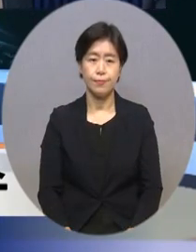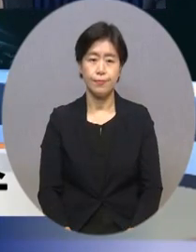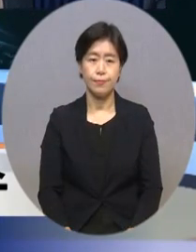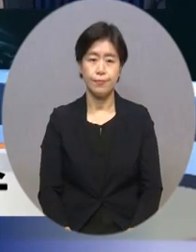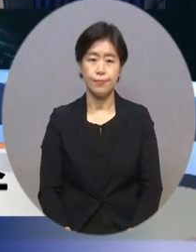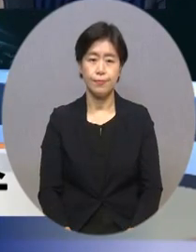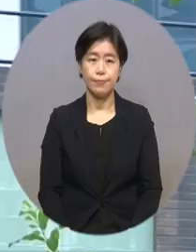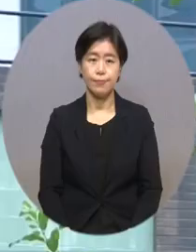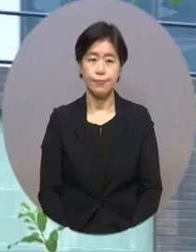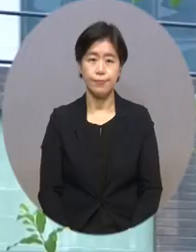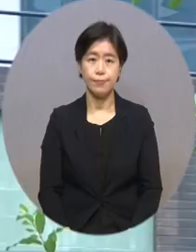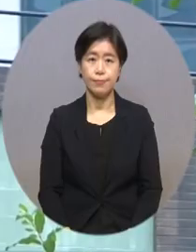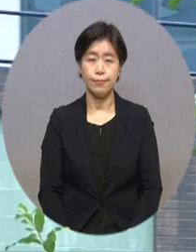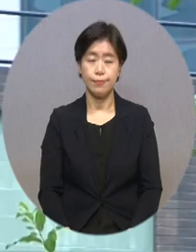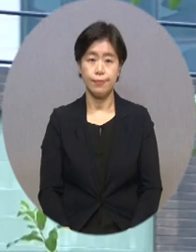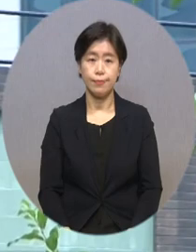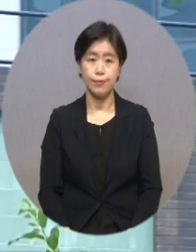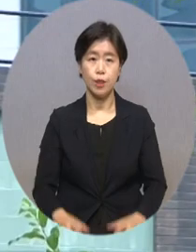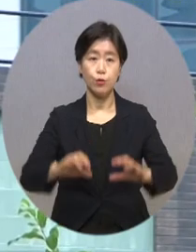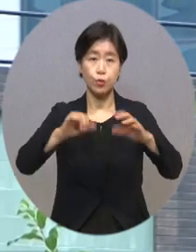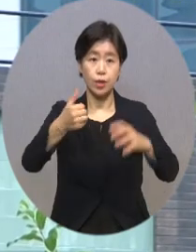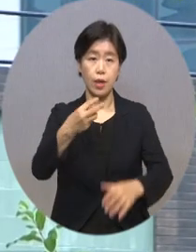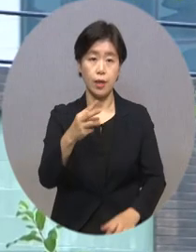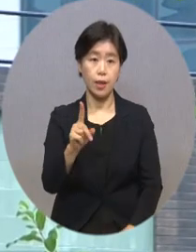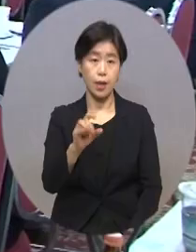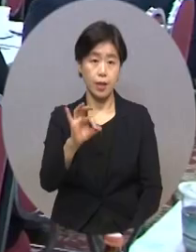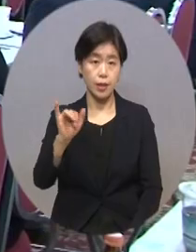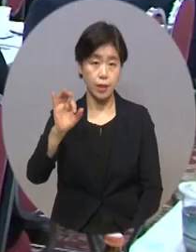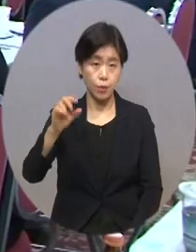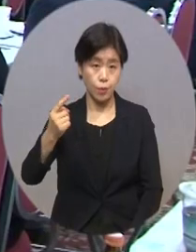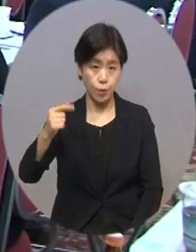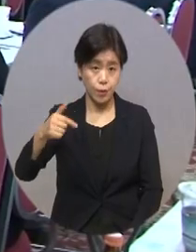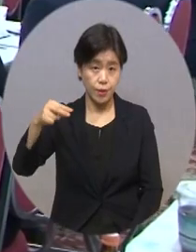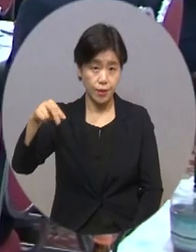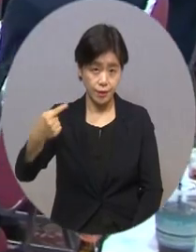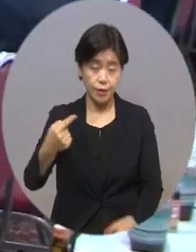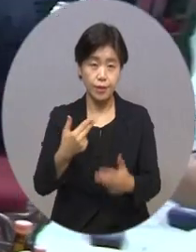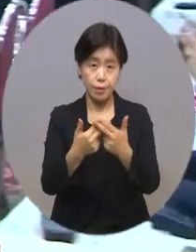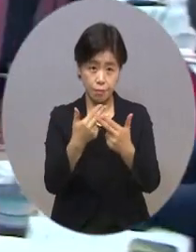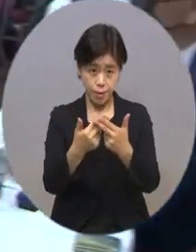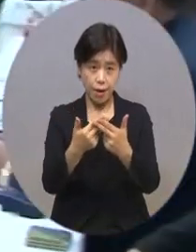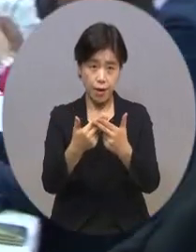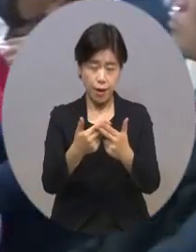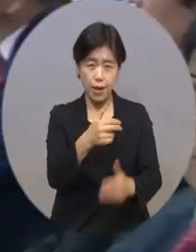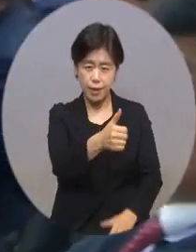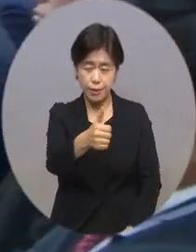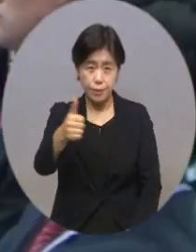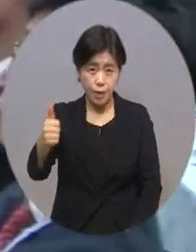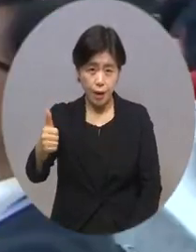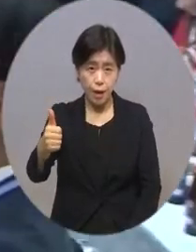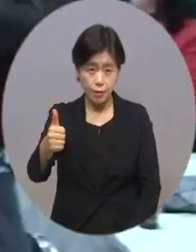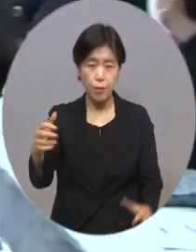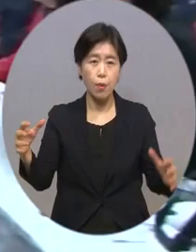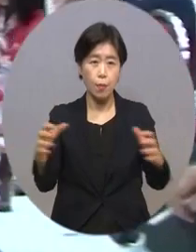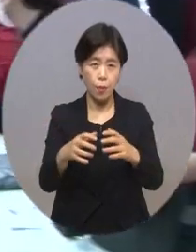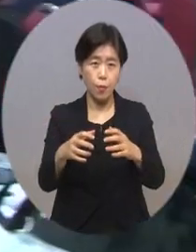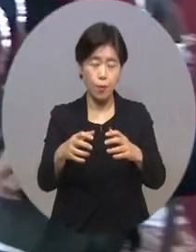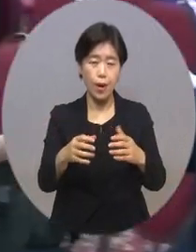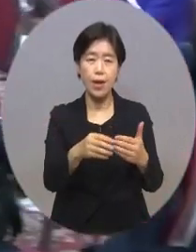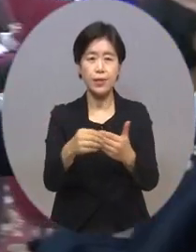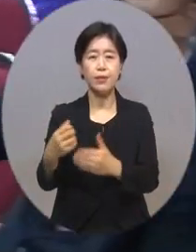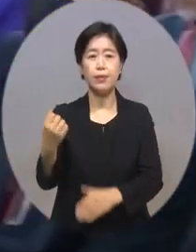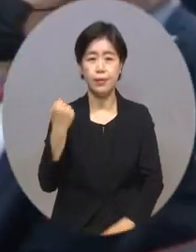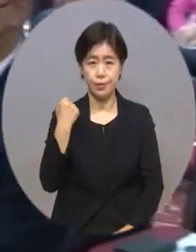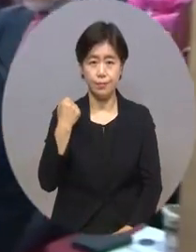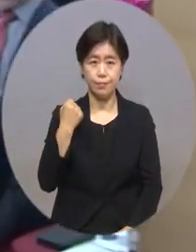전해드립니다. 국제 라이온스 협회 3호 A지구 라이온스 클럽 회장들을 대상으로 리더십 연수가 지난